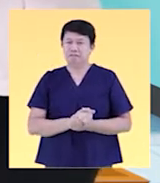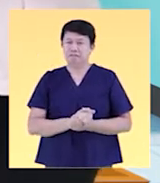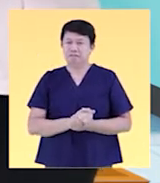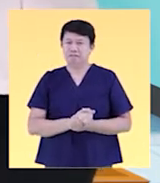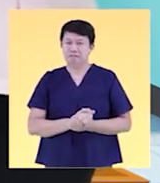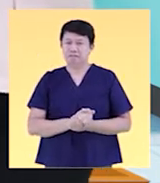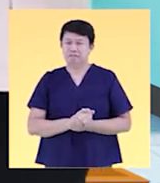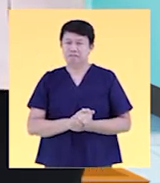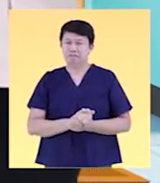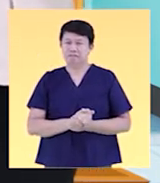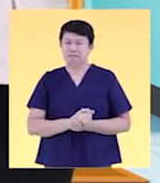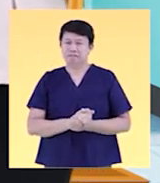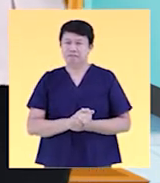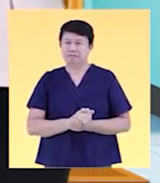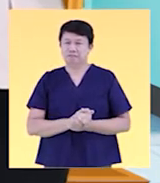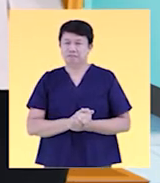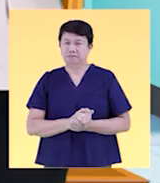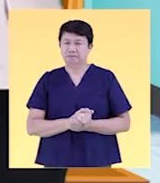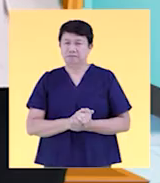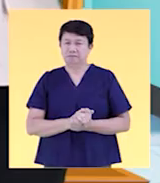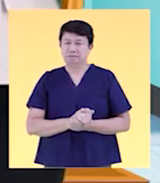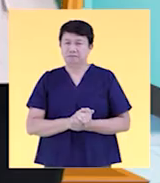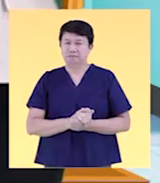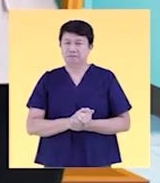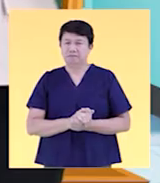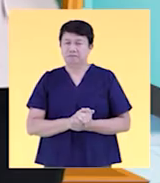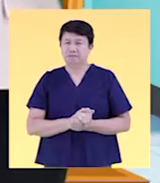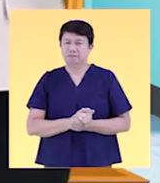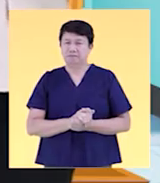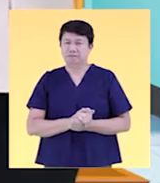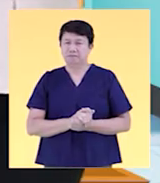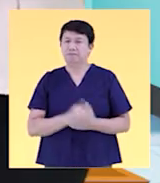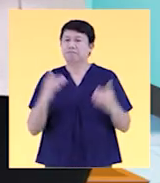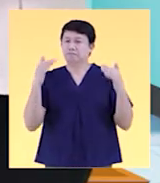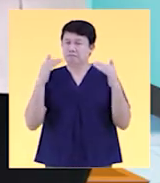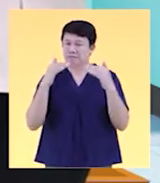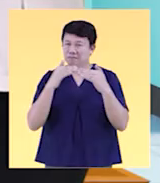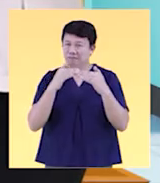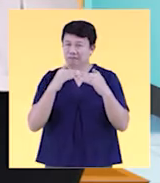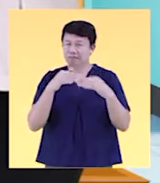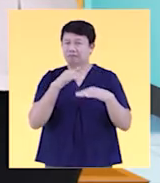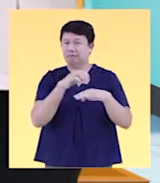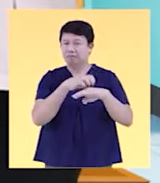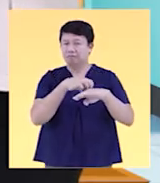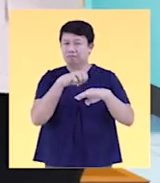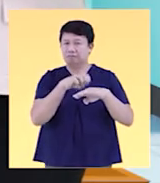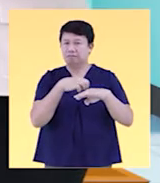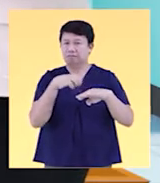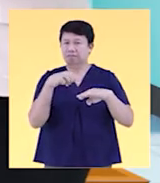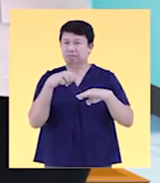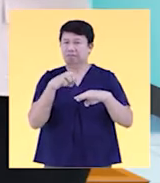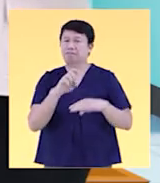question mark o tandang pananong sa dulo. Ang katumbas nito sa Ingles ay